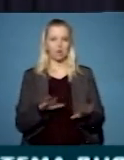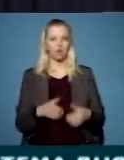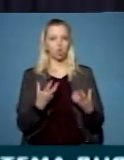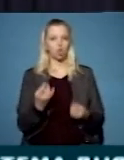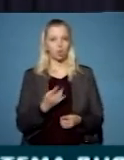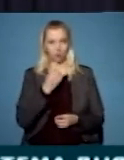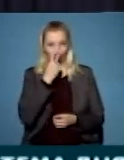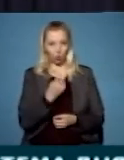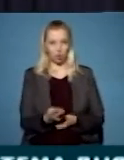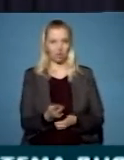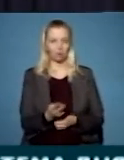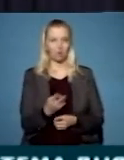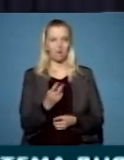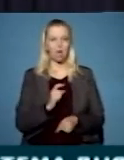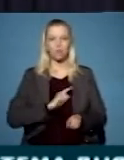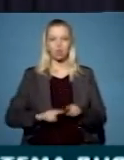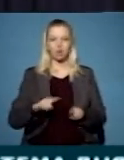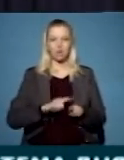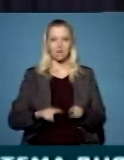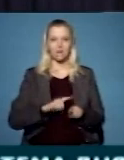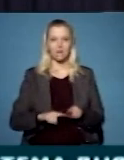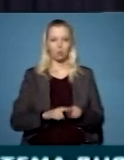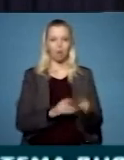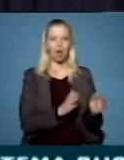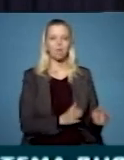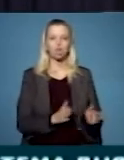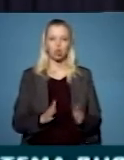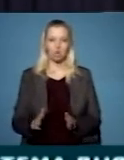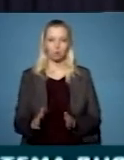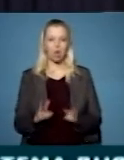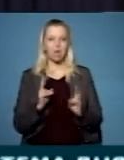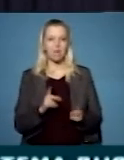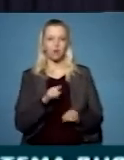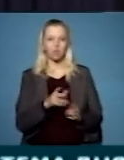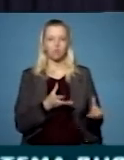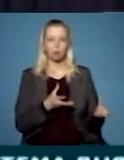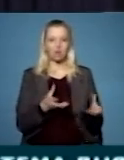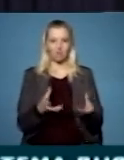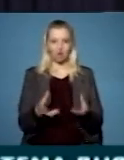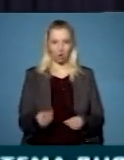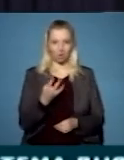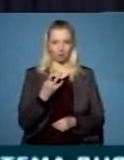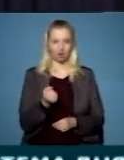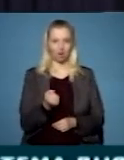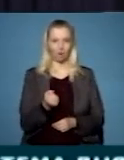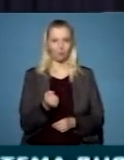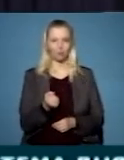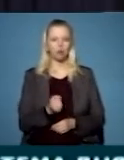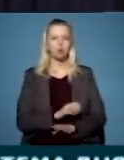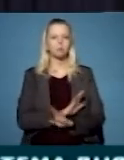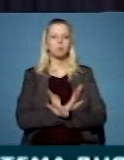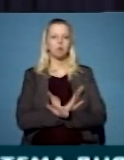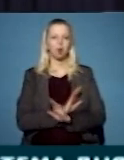ще раз подивимося на швидкісний режим, як він впливає на